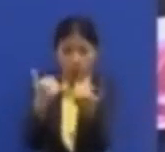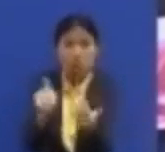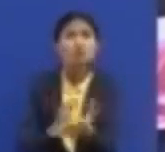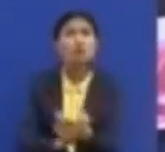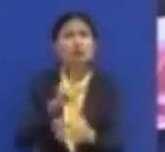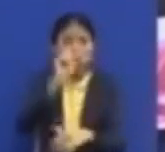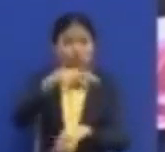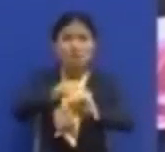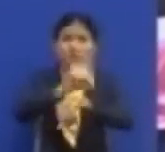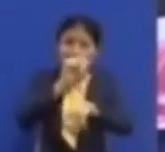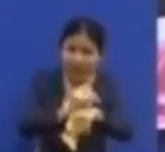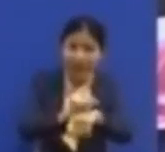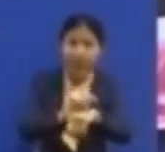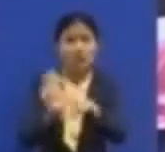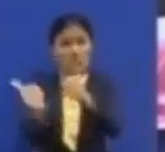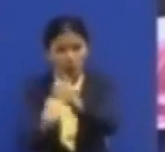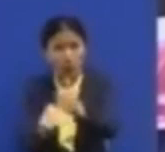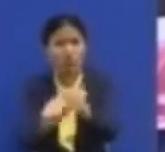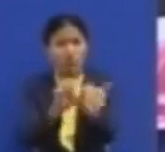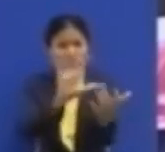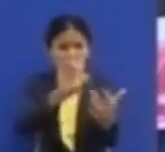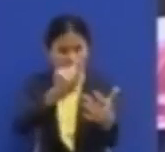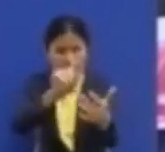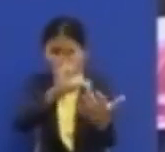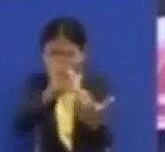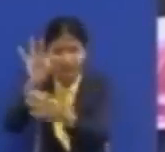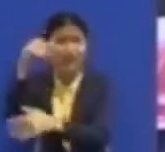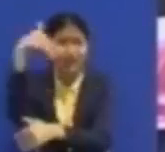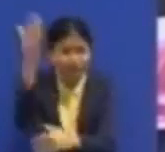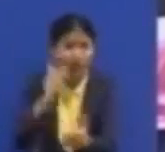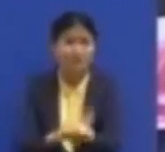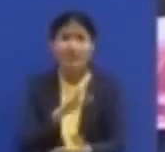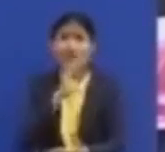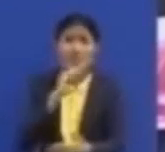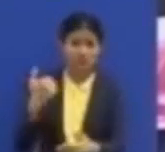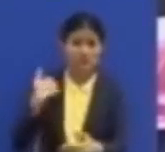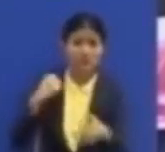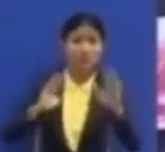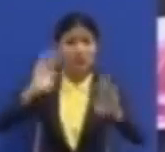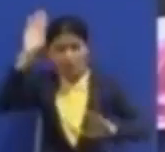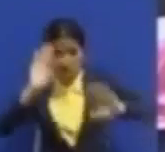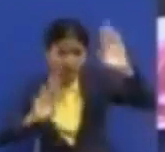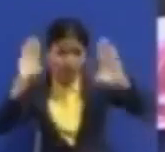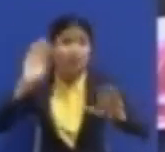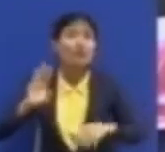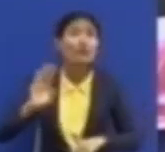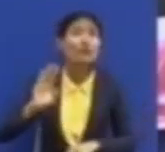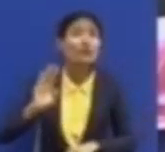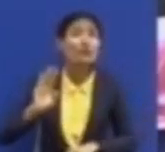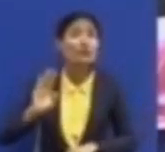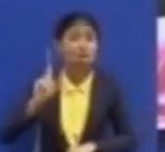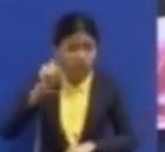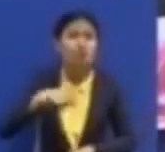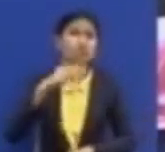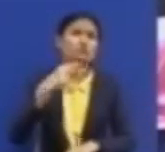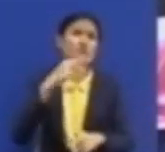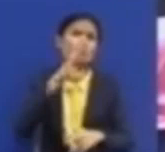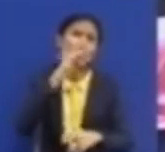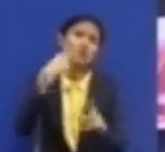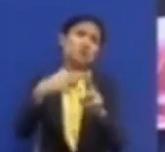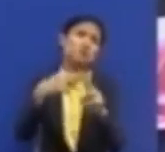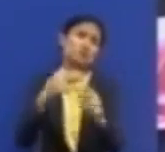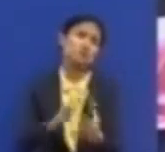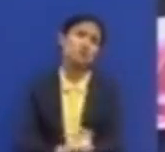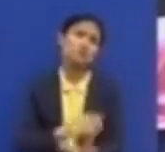ให้กับพี่น้องประชาชนถ้าจะมีการโหวตจริงๆผมขอให้โหวตขานชื่อครับว่า